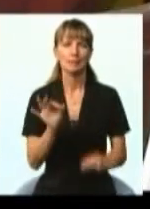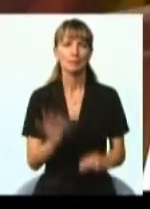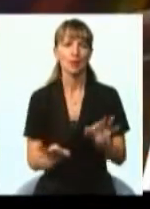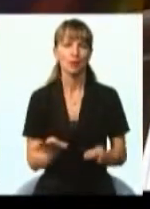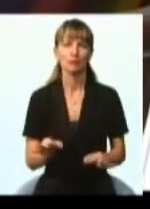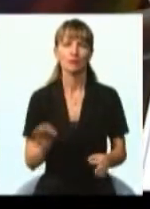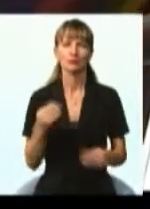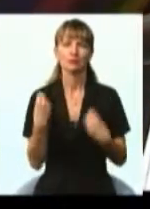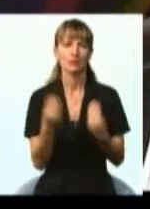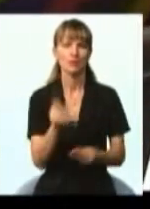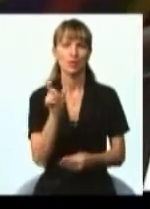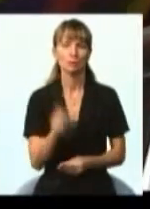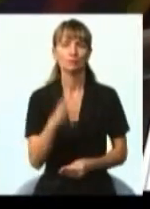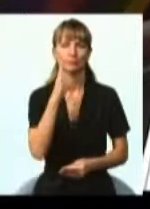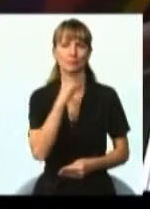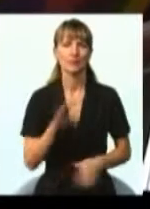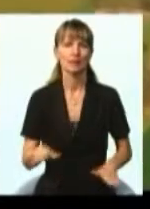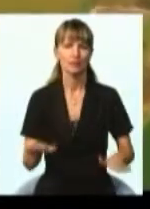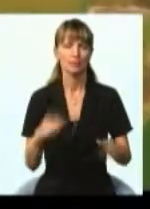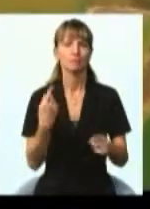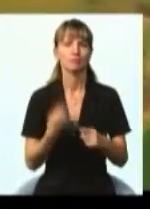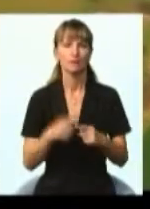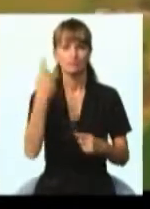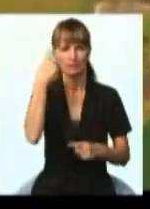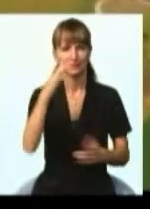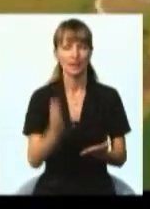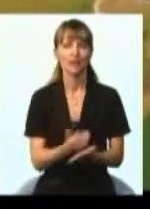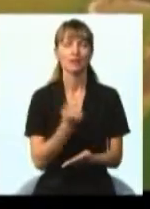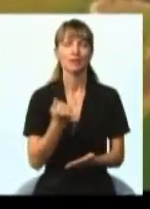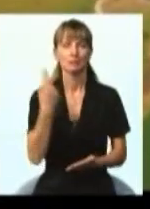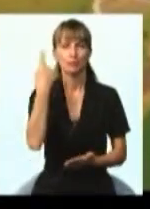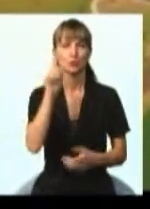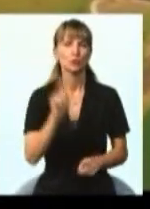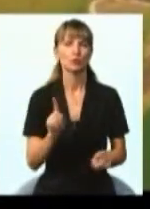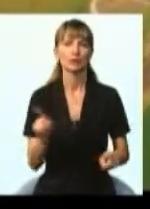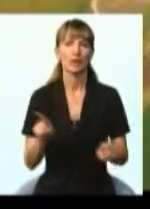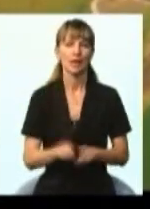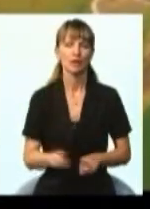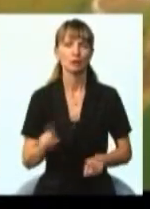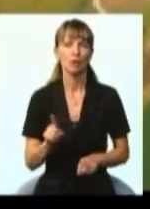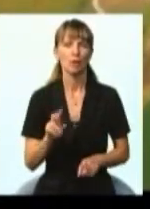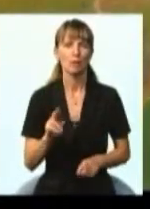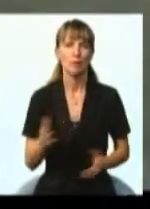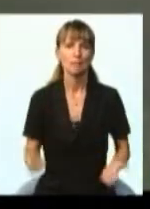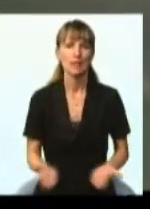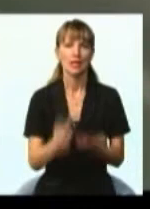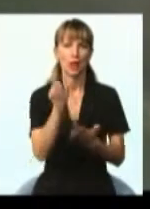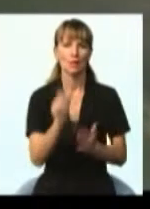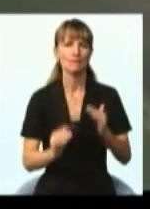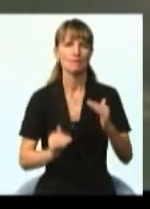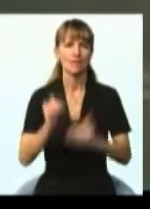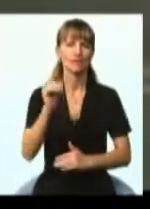не наділила людину здатністю літати, то винахідникам спала ідея вигадати щось таке, щоб підняло людину високо в